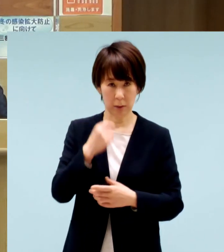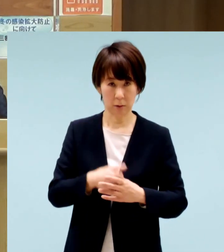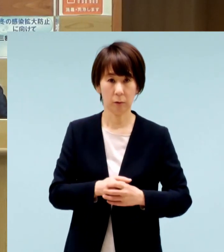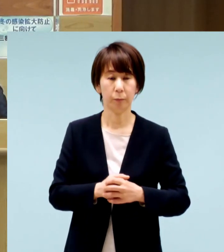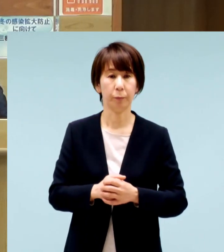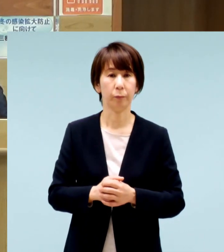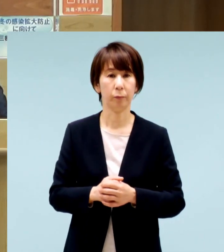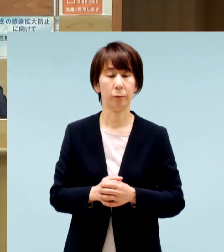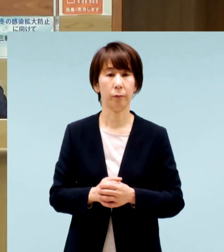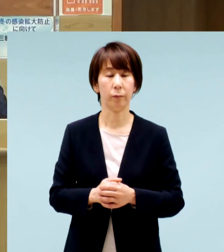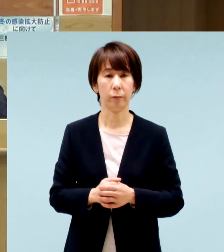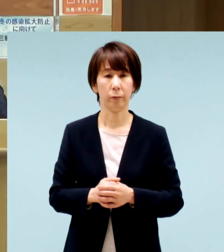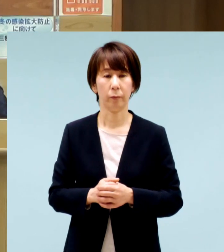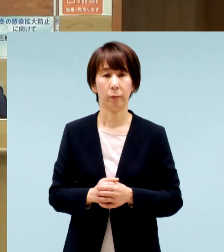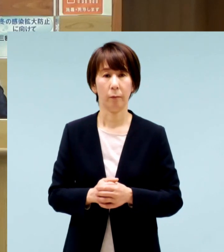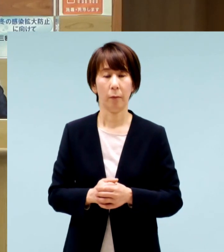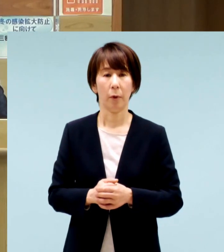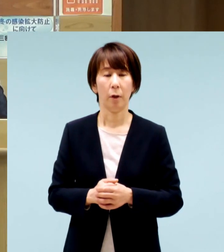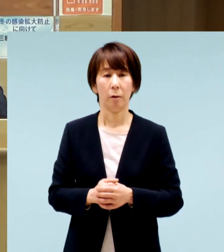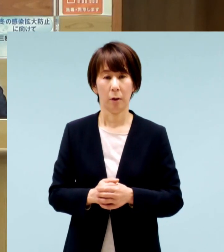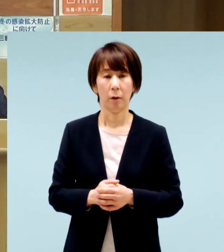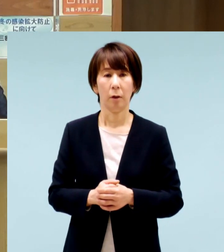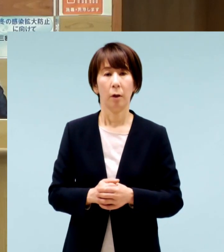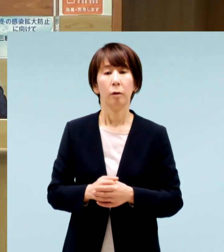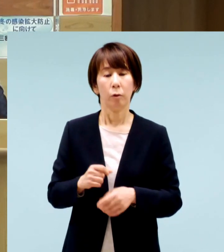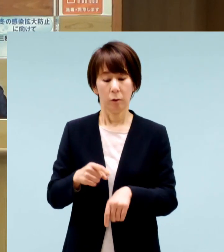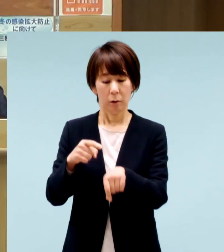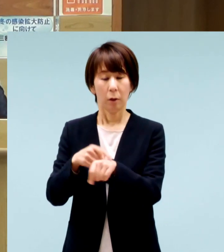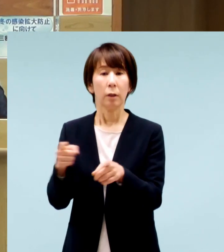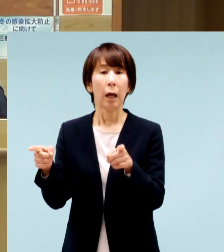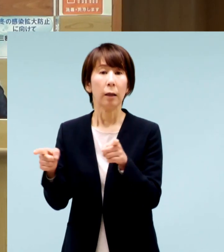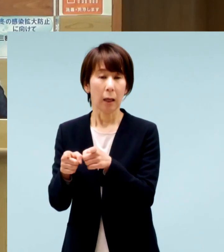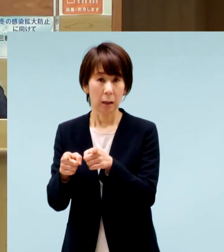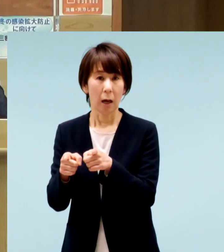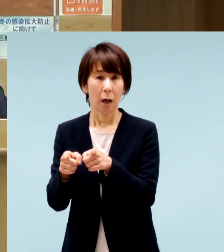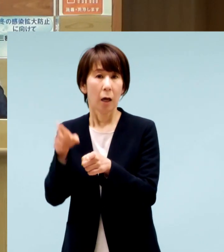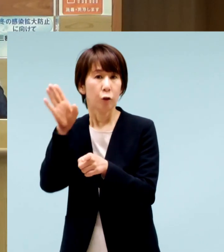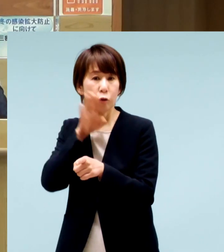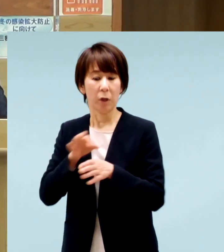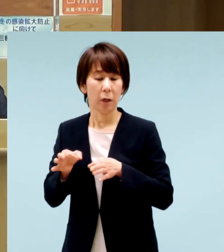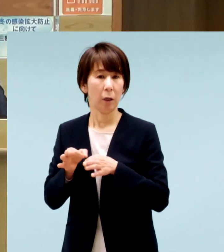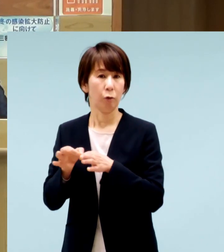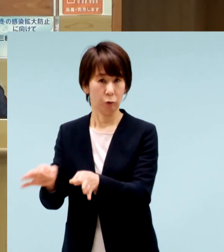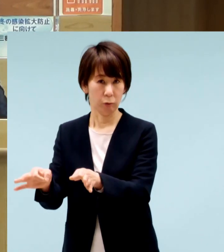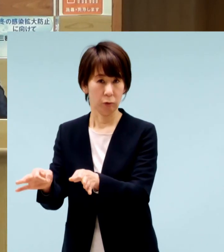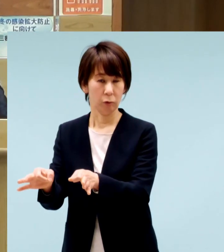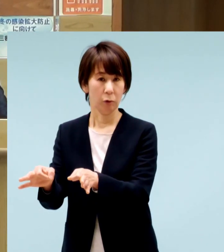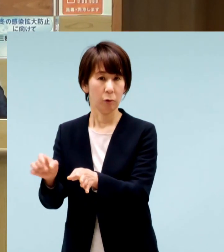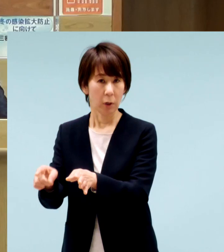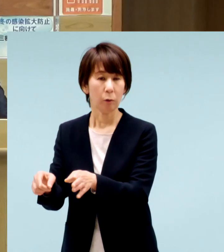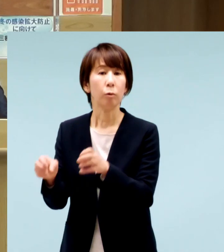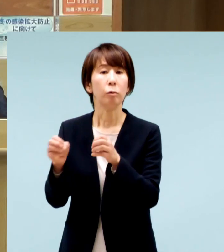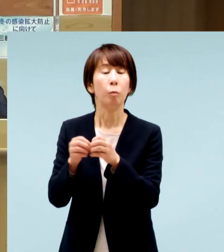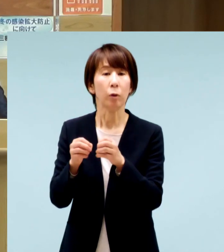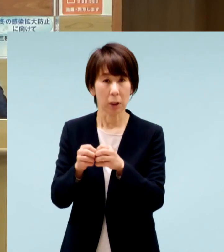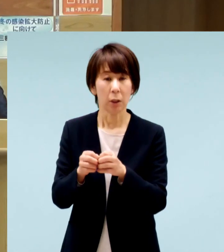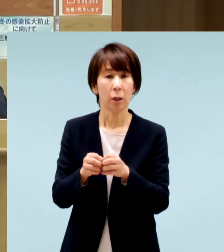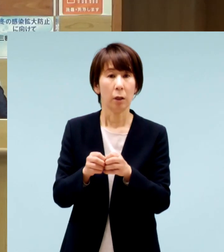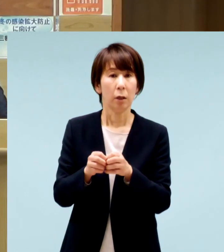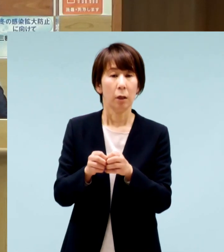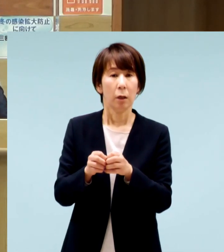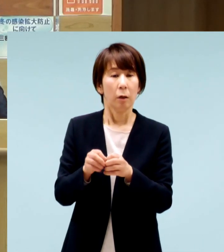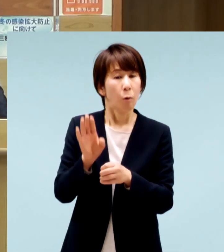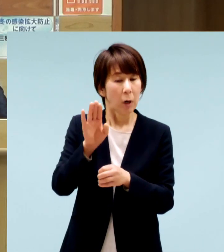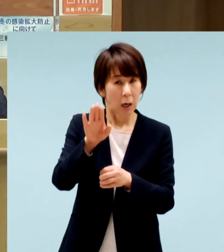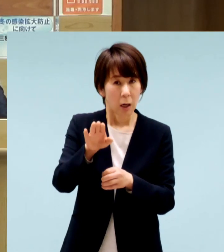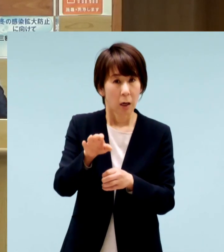ふうにも思ってますし、またまずはそういった短期的な速やかな給付とともに、やはり段階